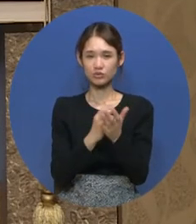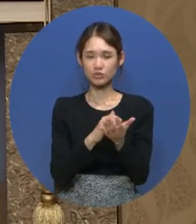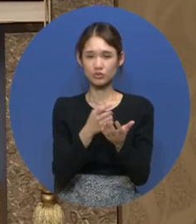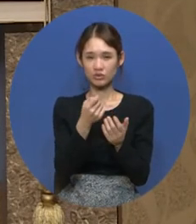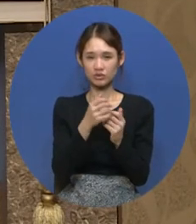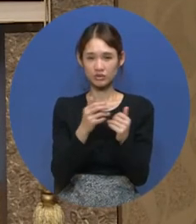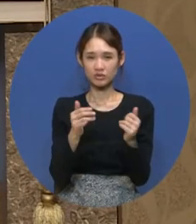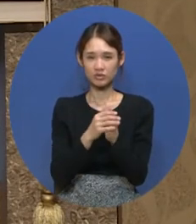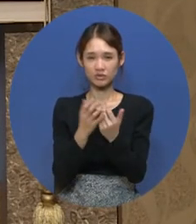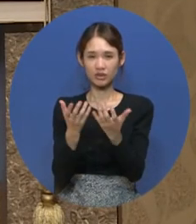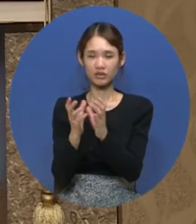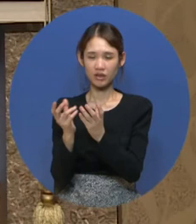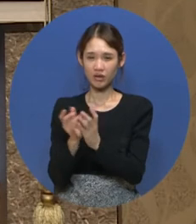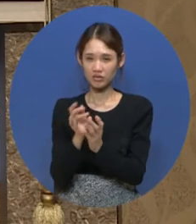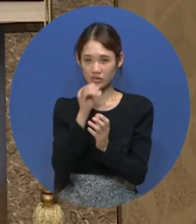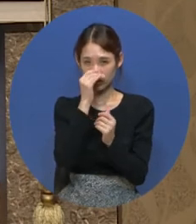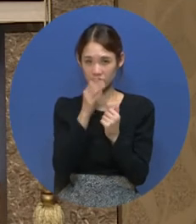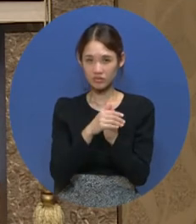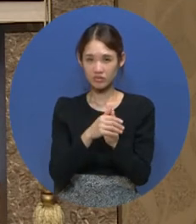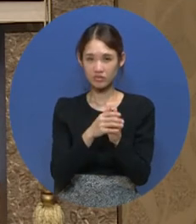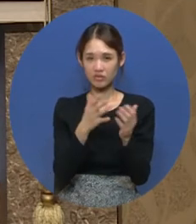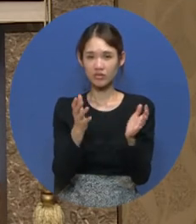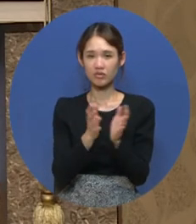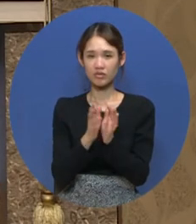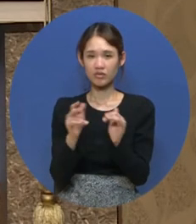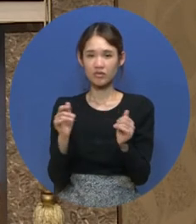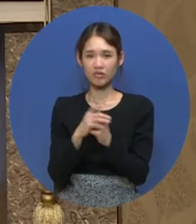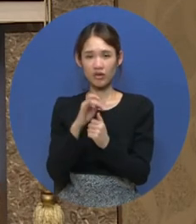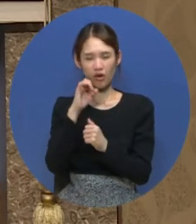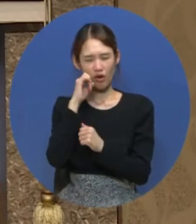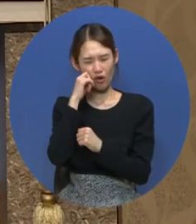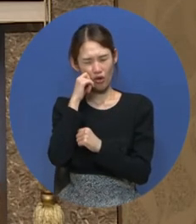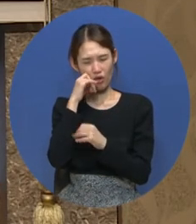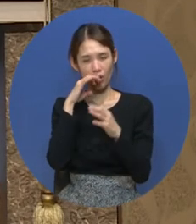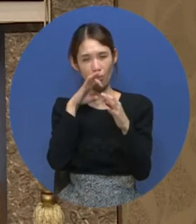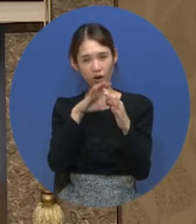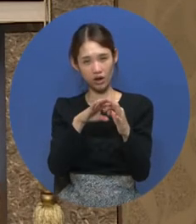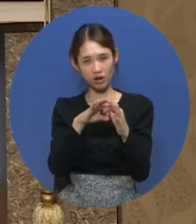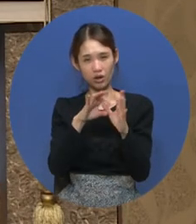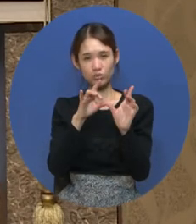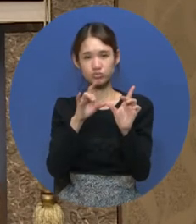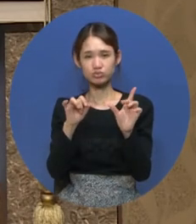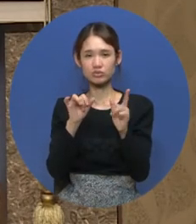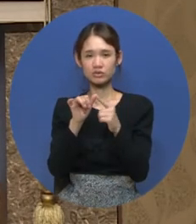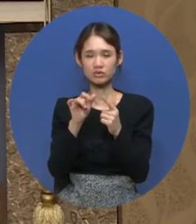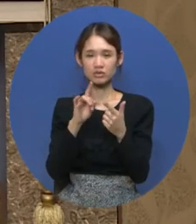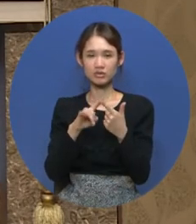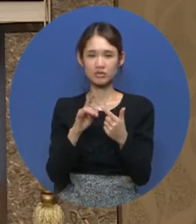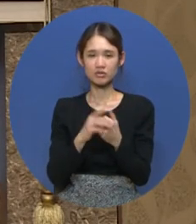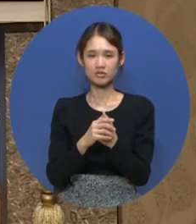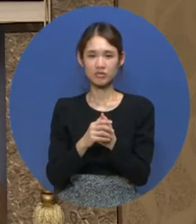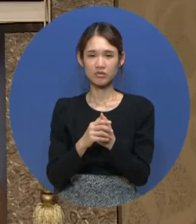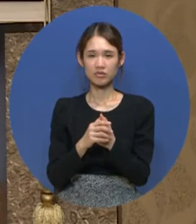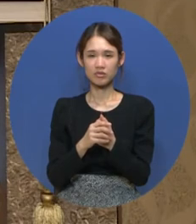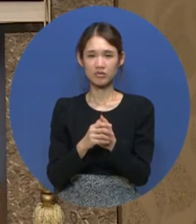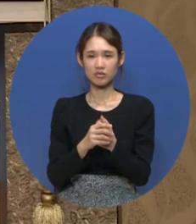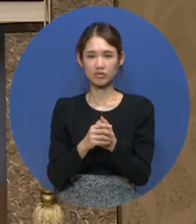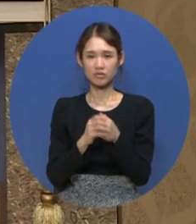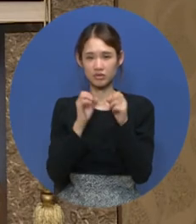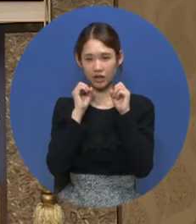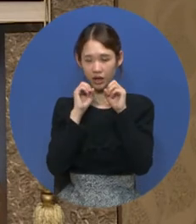흔들며 단체가 있는데 서 우수 장애인들이 어려운 점에 대한 부분에 대한 것을 이제 일단은 그 분들한테